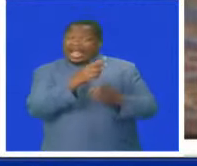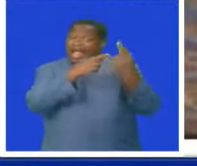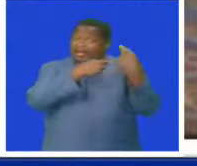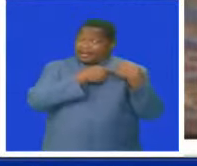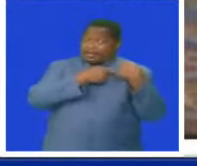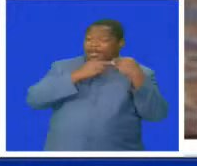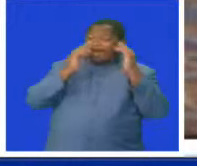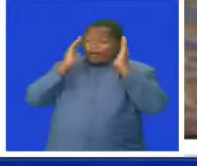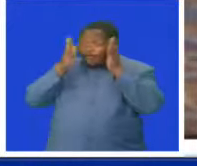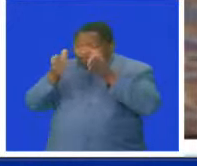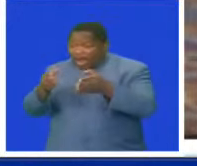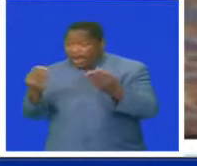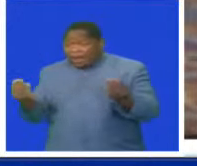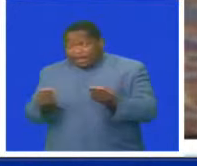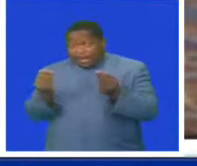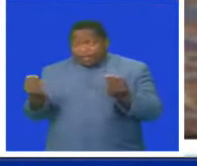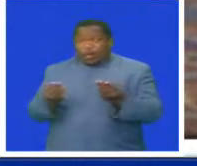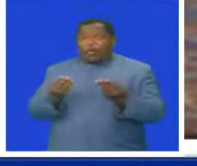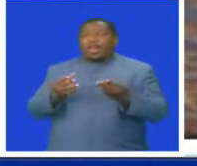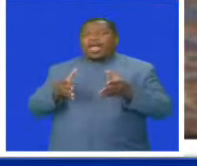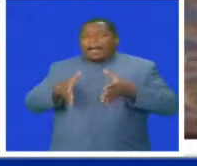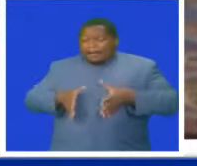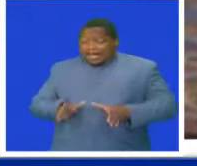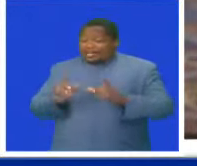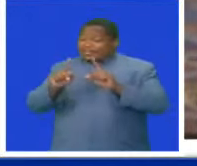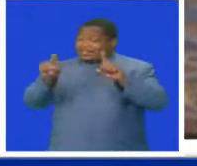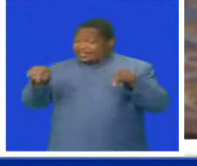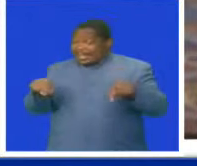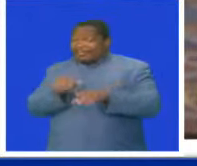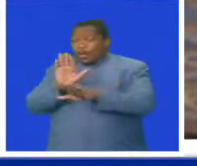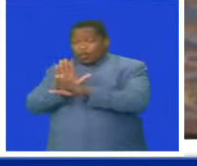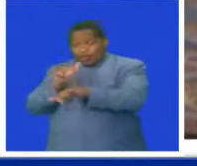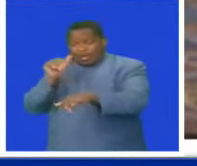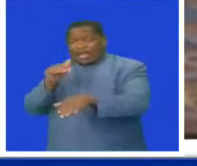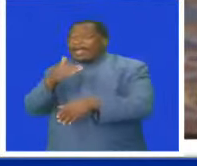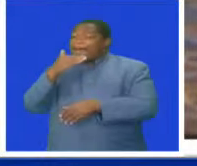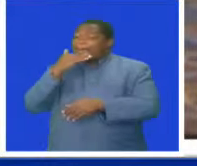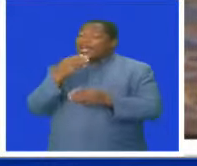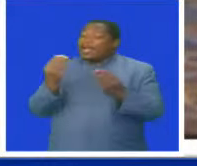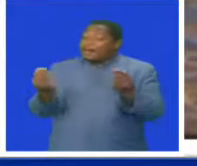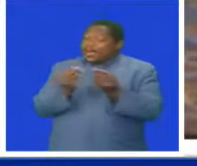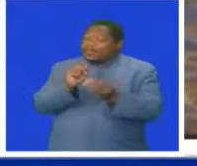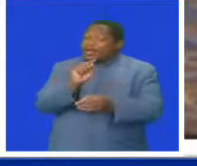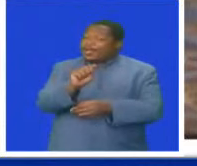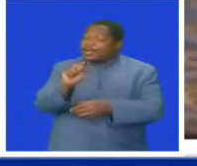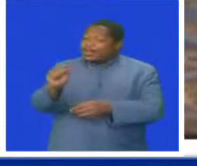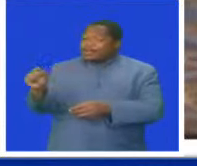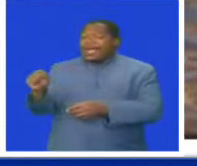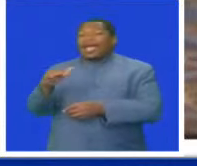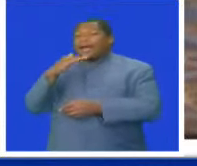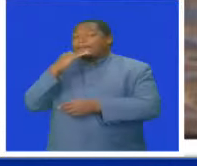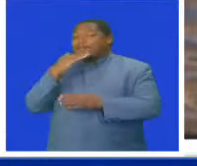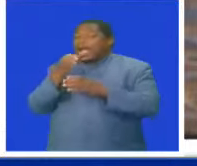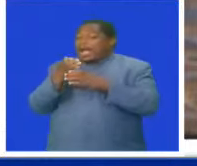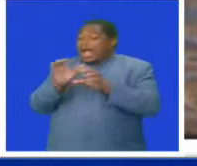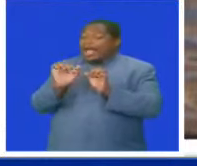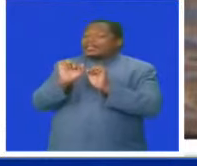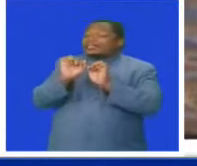kwentiwa njani. Ukuthi kwentiwa iplan letakwenta ukuthi size sifike lapho khona sesitela abantu laba